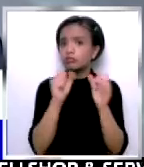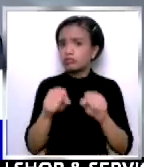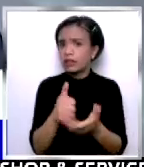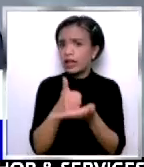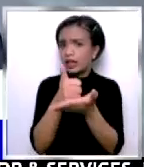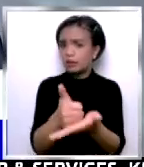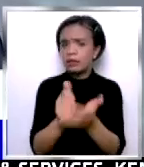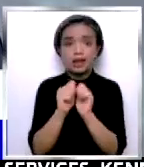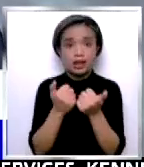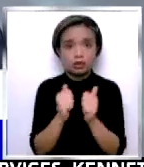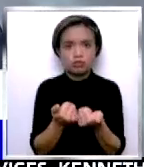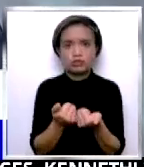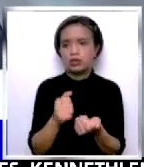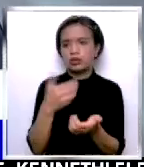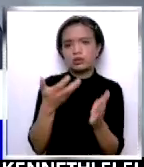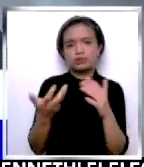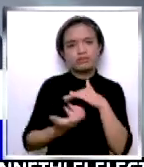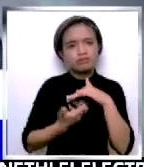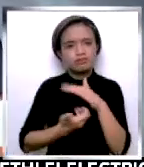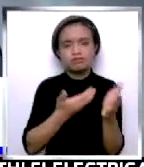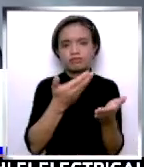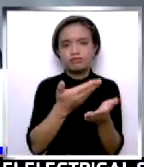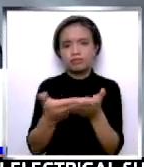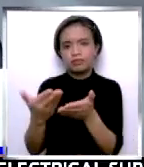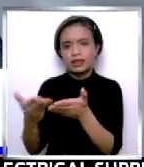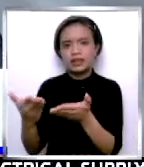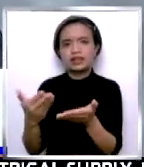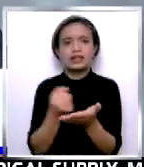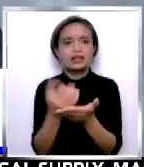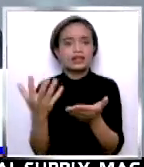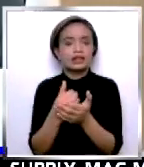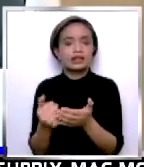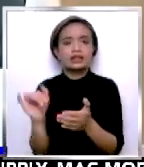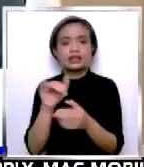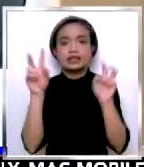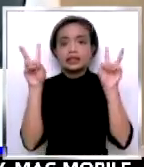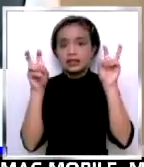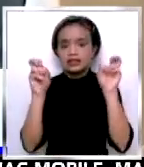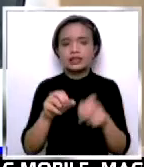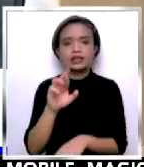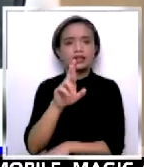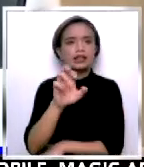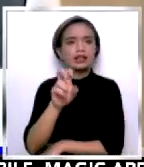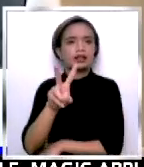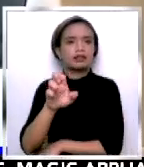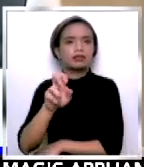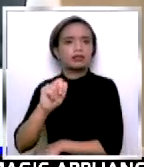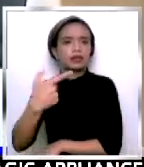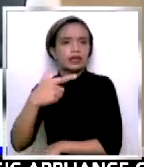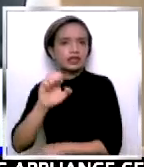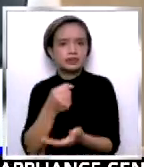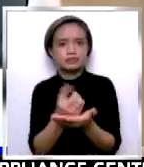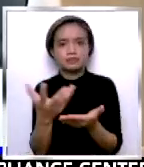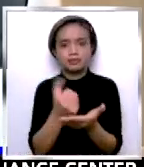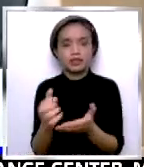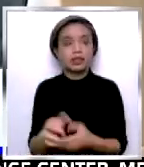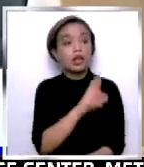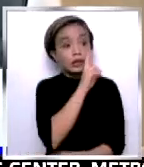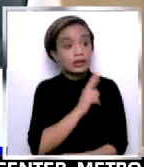mga consumers, pati na yung tinatawag na revenge spending. Yung restaurants and hotels, tumaas siya